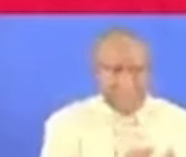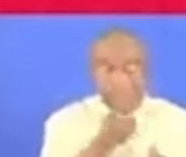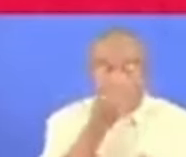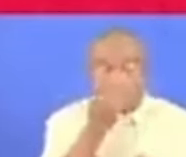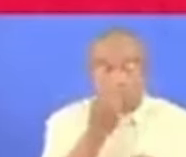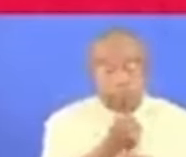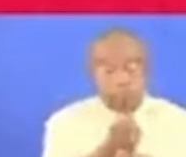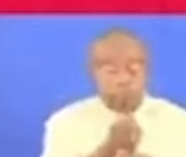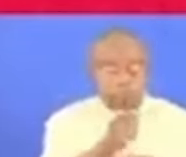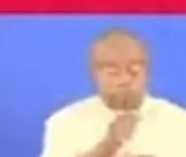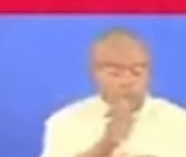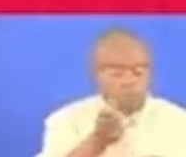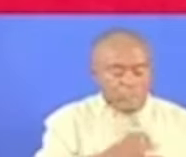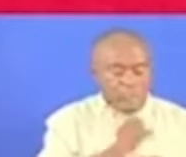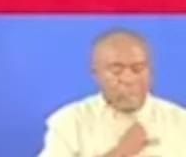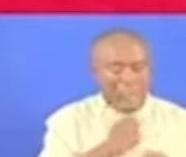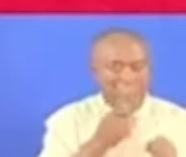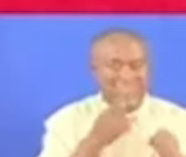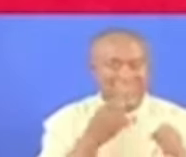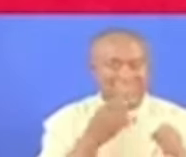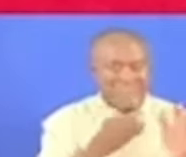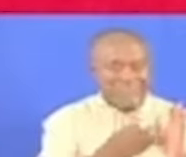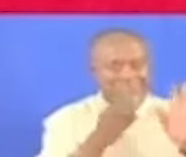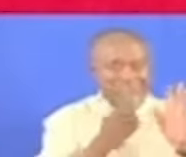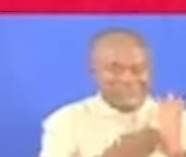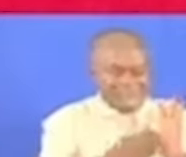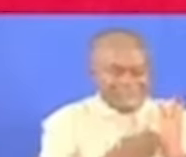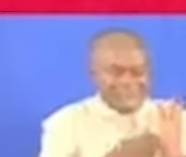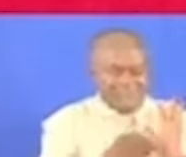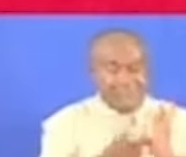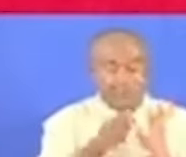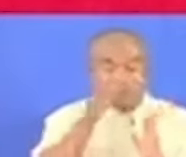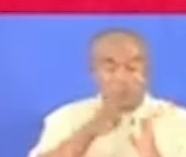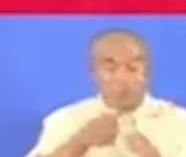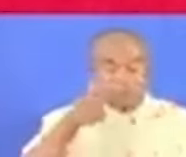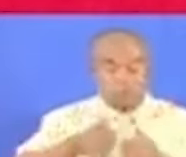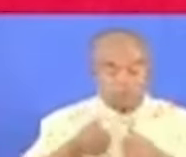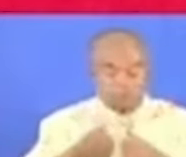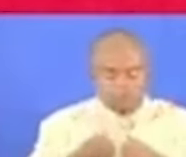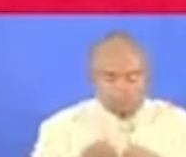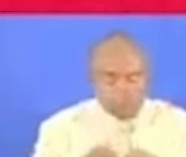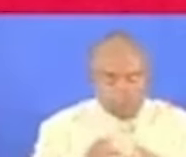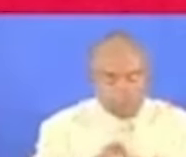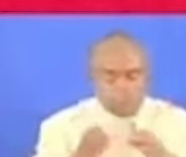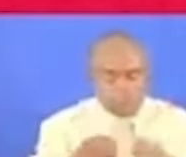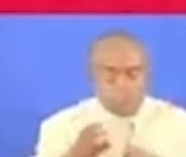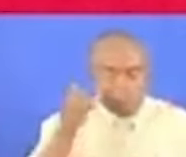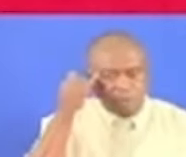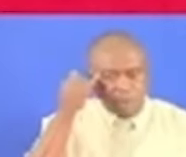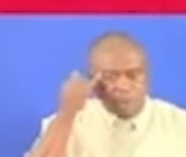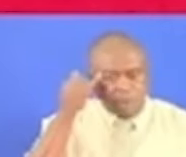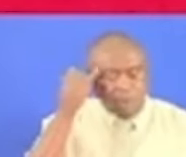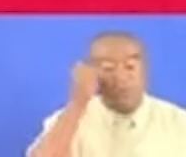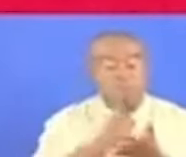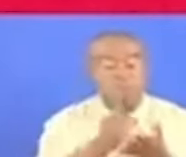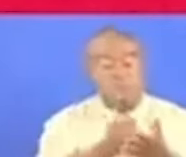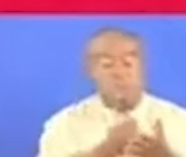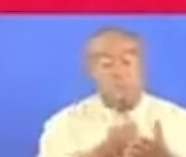ndo Ya Nane na Tisa Ili kuw zia kwa mtu aliye irika katika kuto maam muzi Ya Kin dham kwa